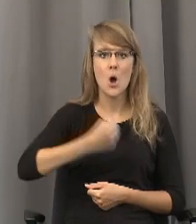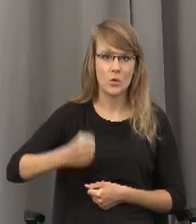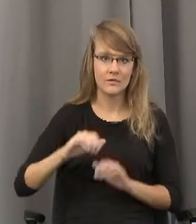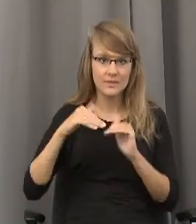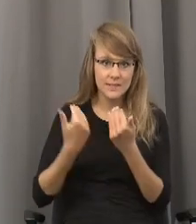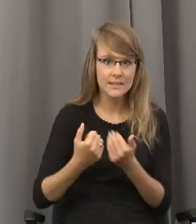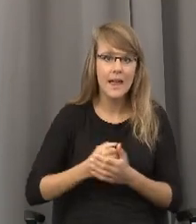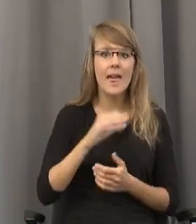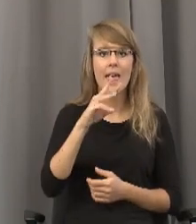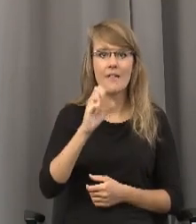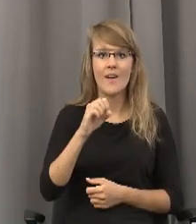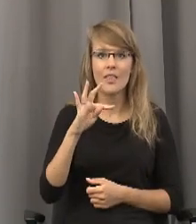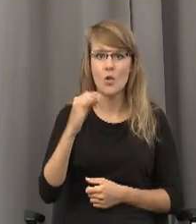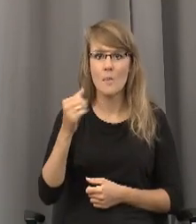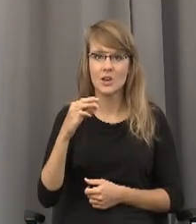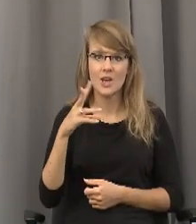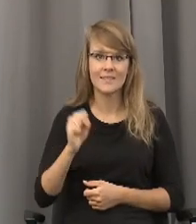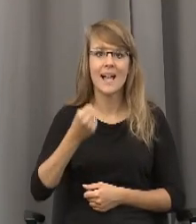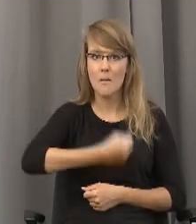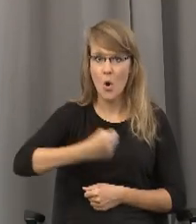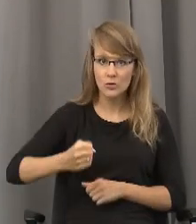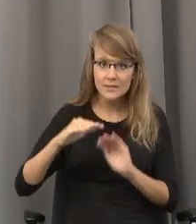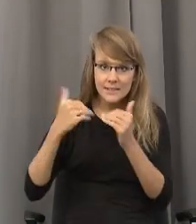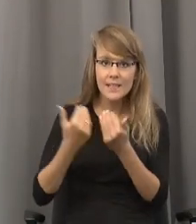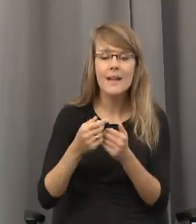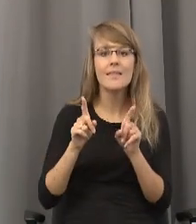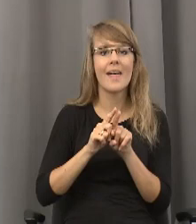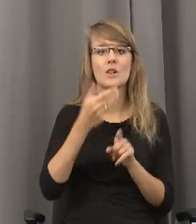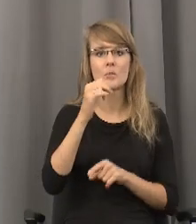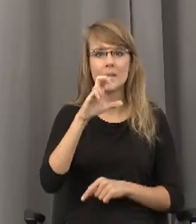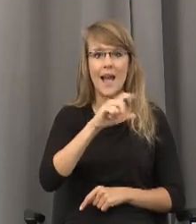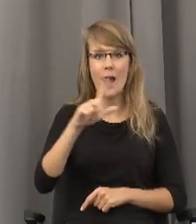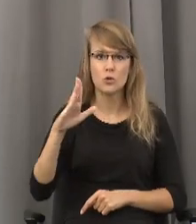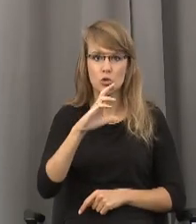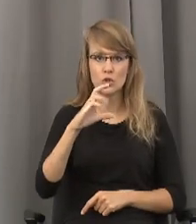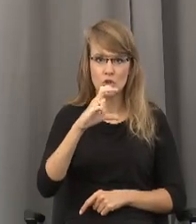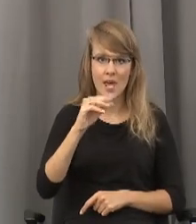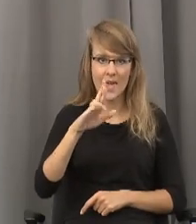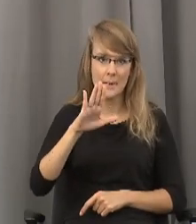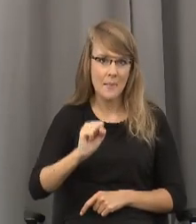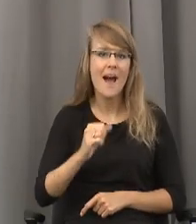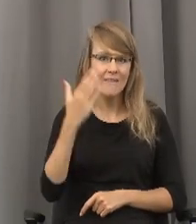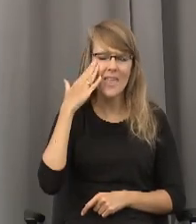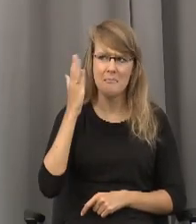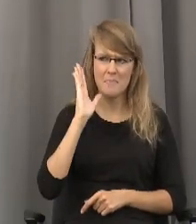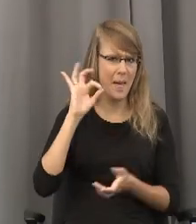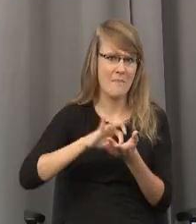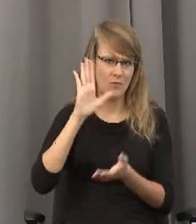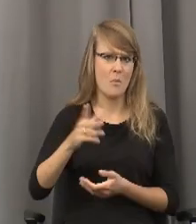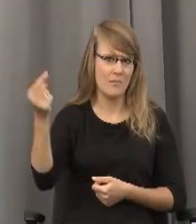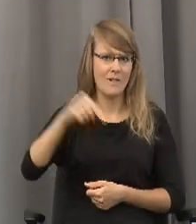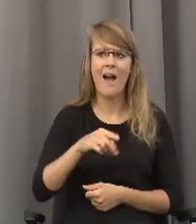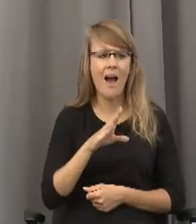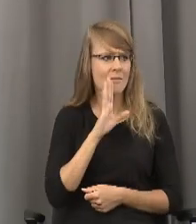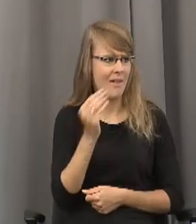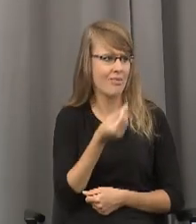Ewa Tomaszewska, posłanka na Sejm, pani oraz pan Michał Szczerba, który wiem, że dotrze na pewno, ale jeszcze